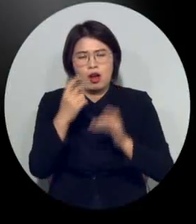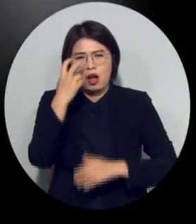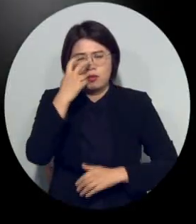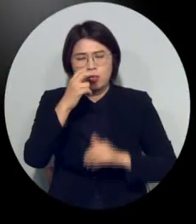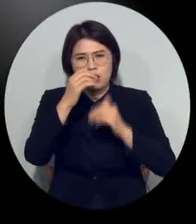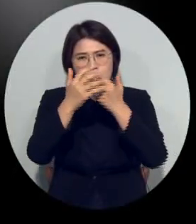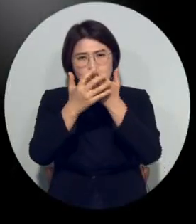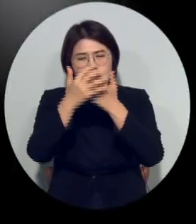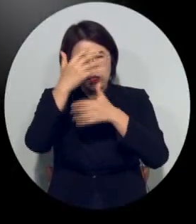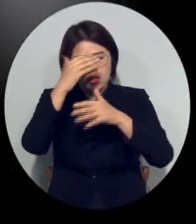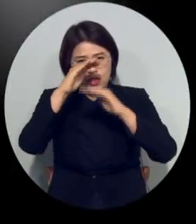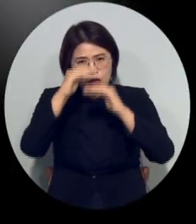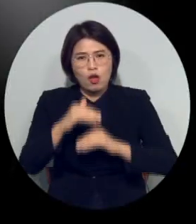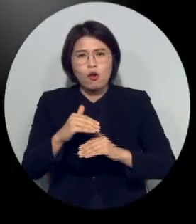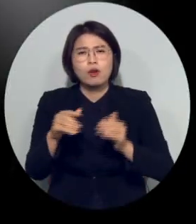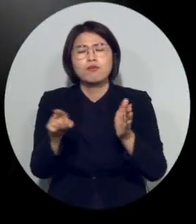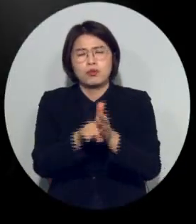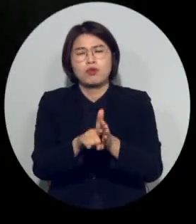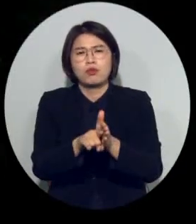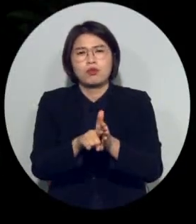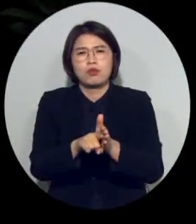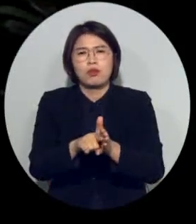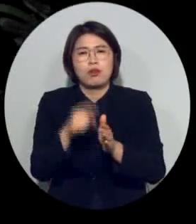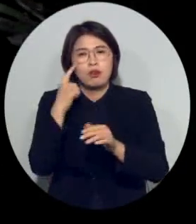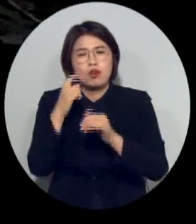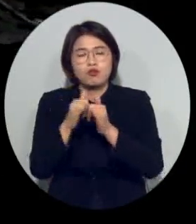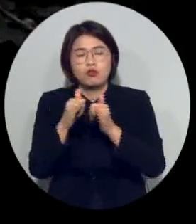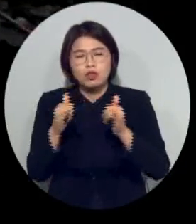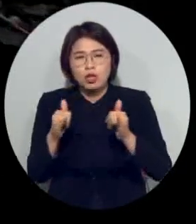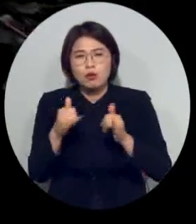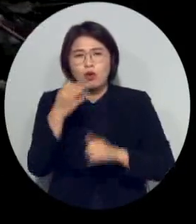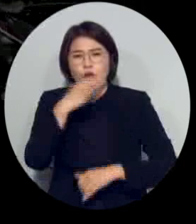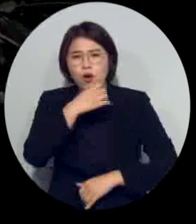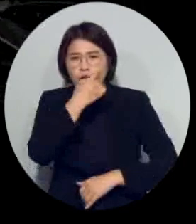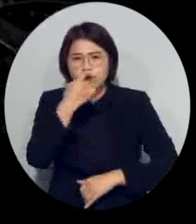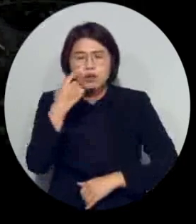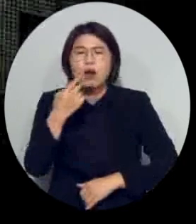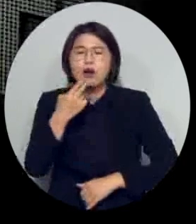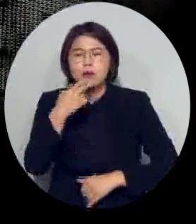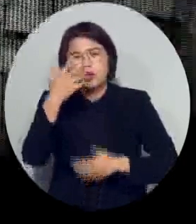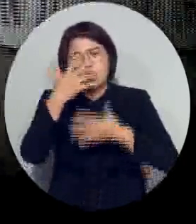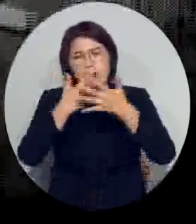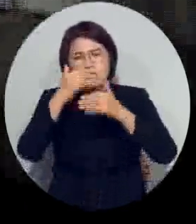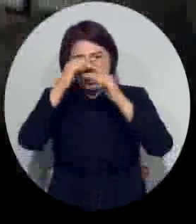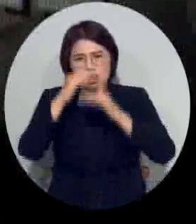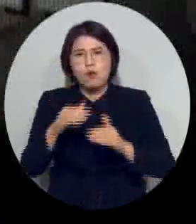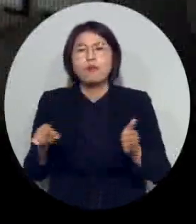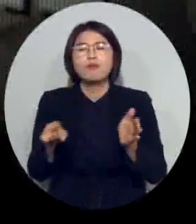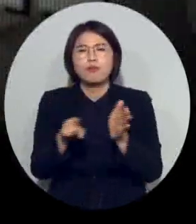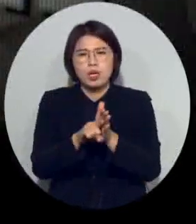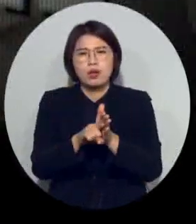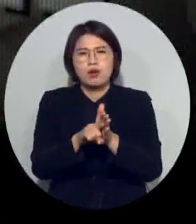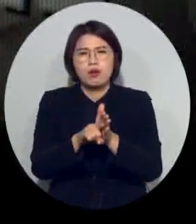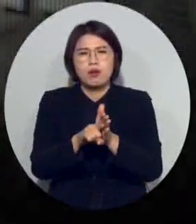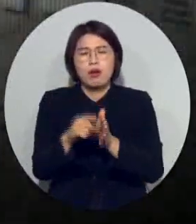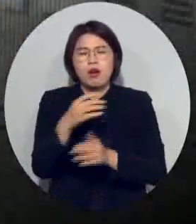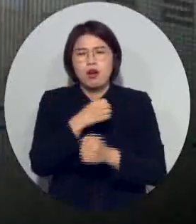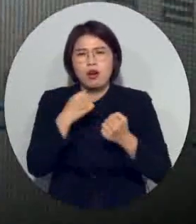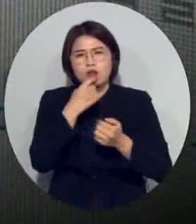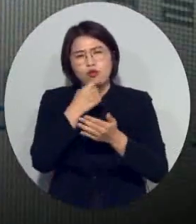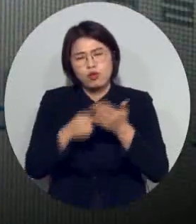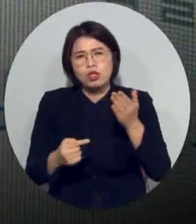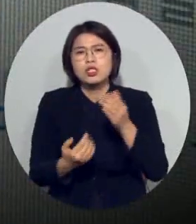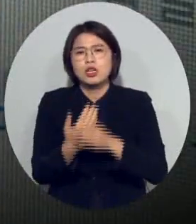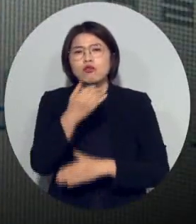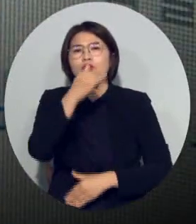의존하고 있다는 점입니다 연구진들은 의학적으로 효과가 검증되지 않은 영상의 내용을 믿었다가 좌측 건강을 해칠 수